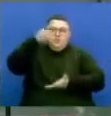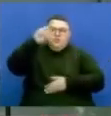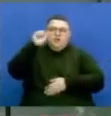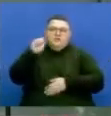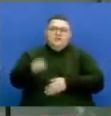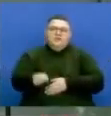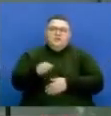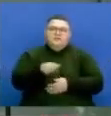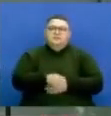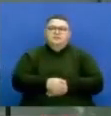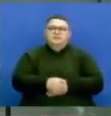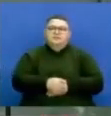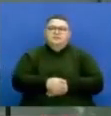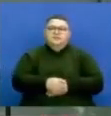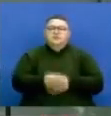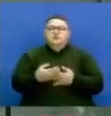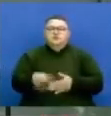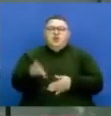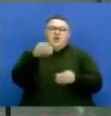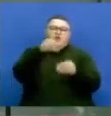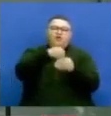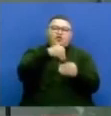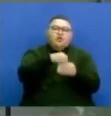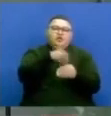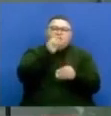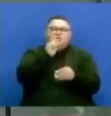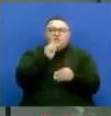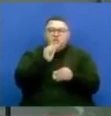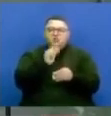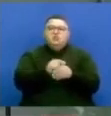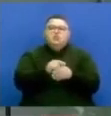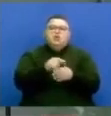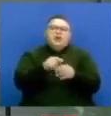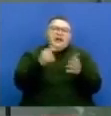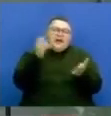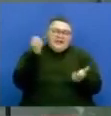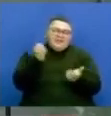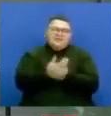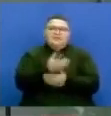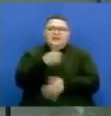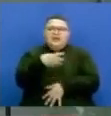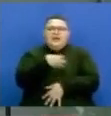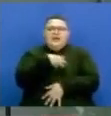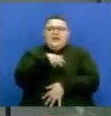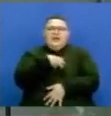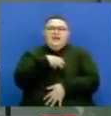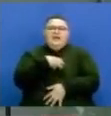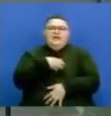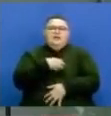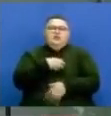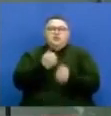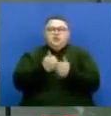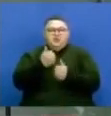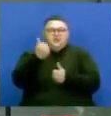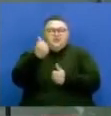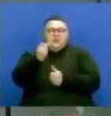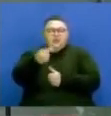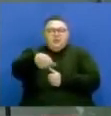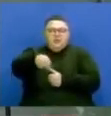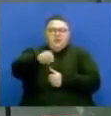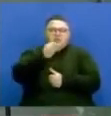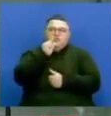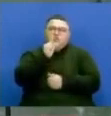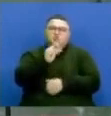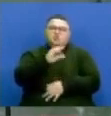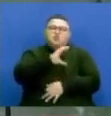PBB juga telah melakukan voting mengenai resolusi yang akan memberikan hak dan keistimewaan baru kepada Palestina.